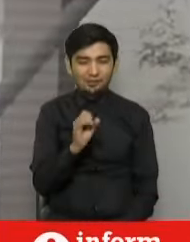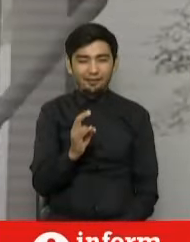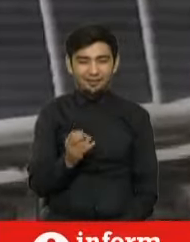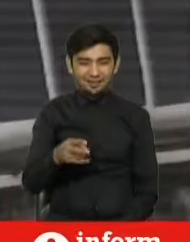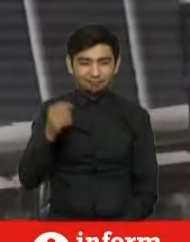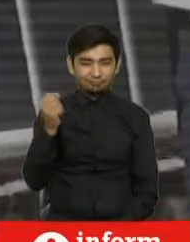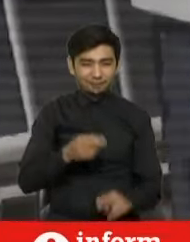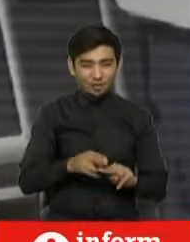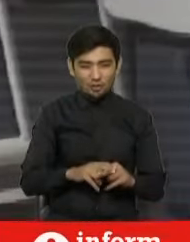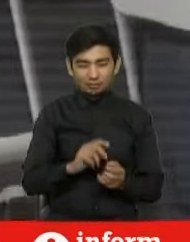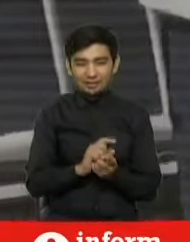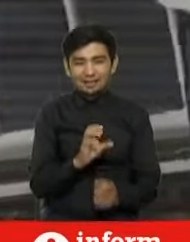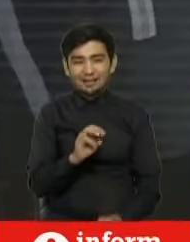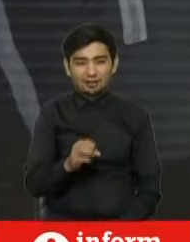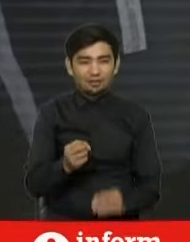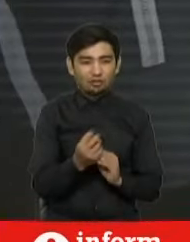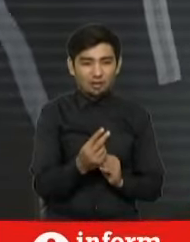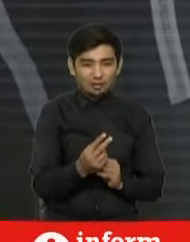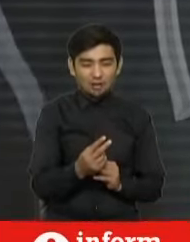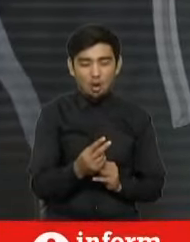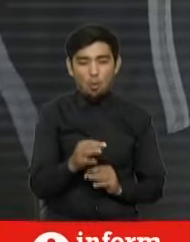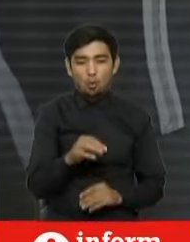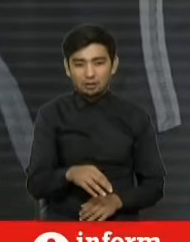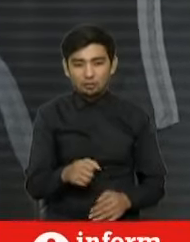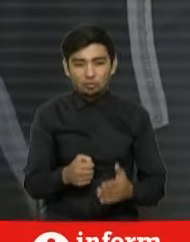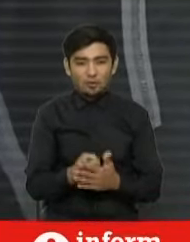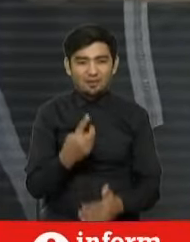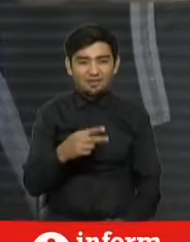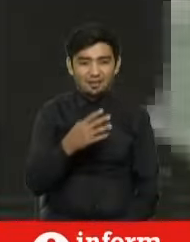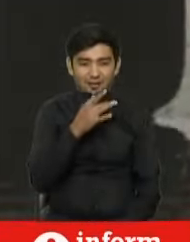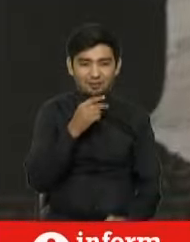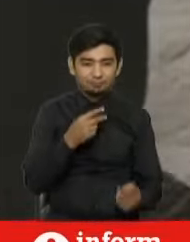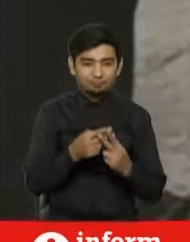статьям от 12 до 20 лет лишения свободы